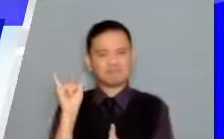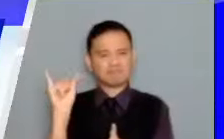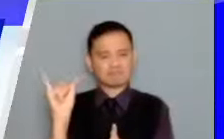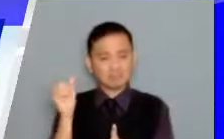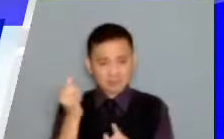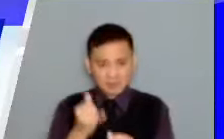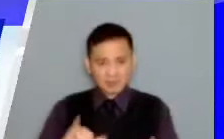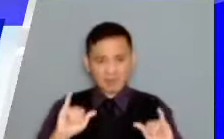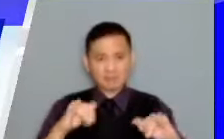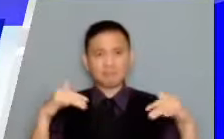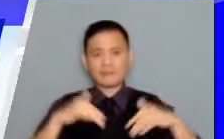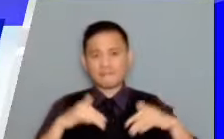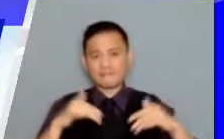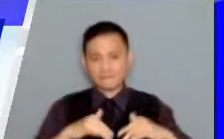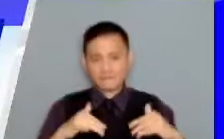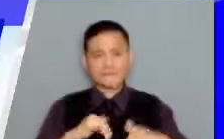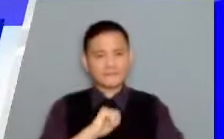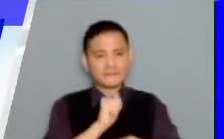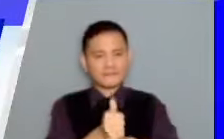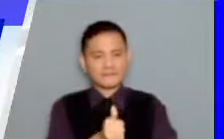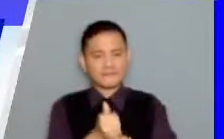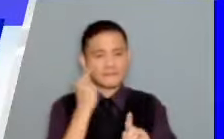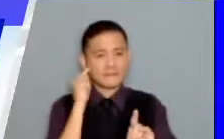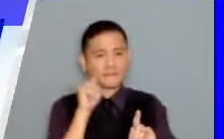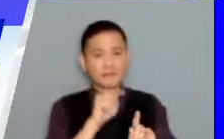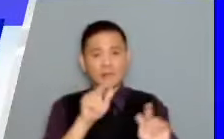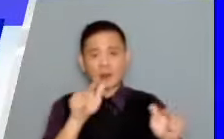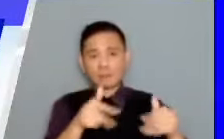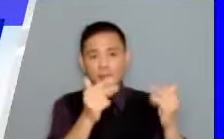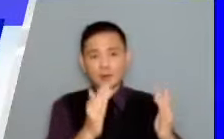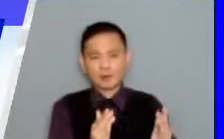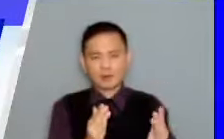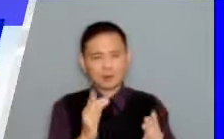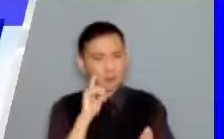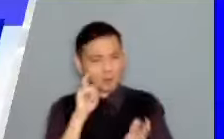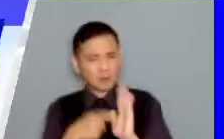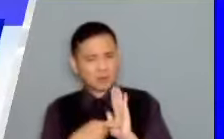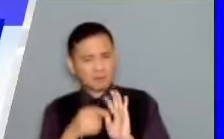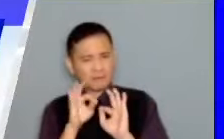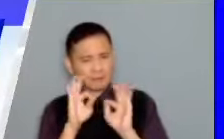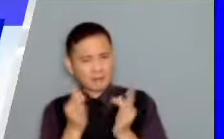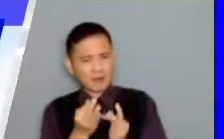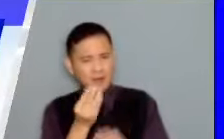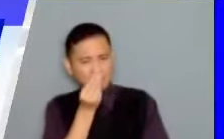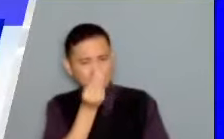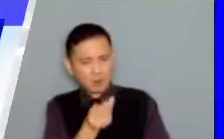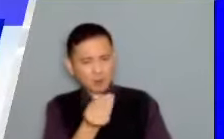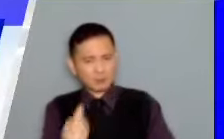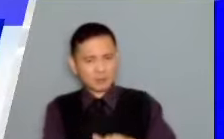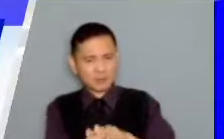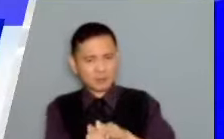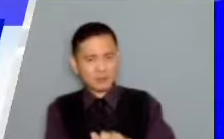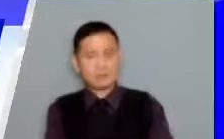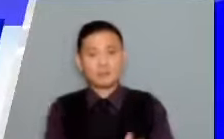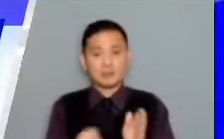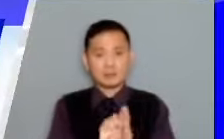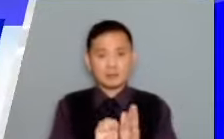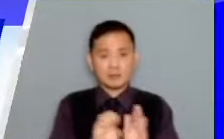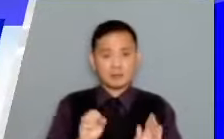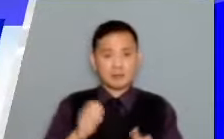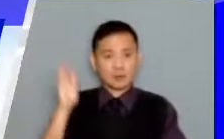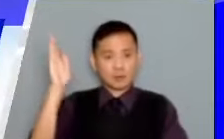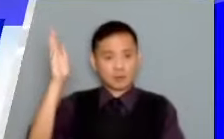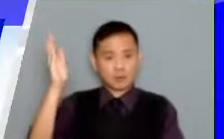sabungero tulad noon mas kaunti ang mga pamilyang dumalo ang humarap kasama ang NBI at PNP ang bagong